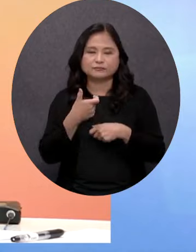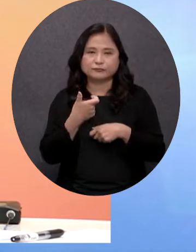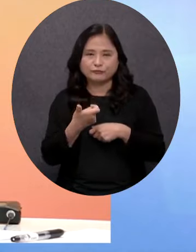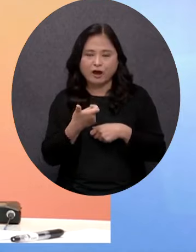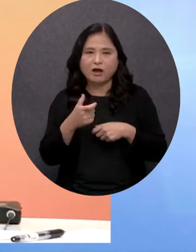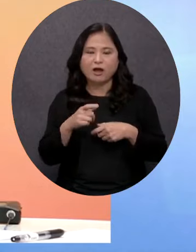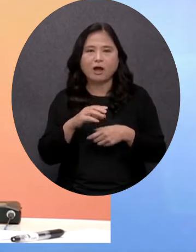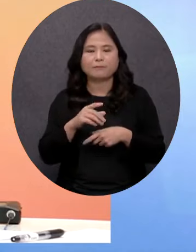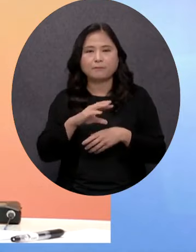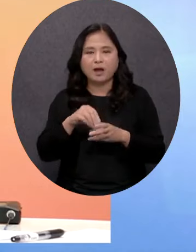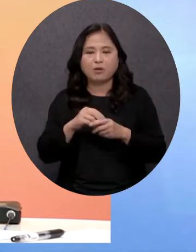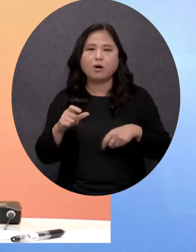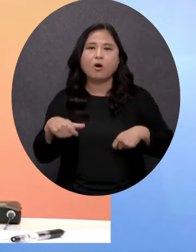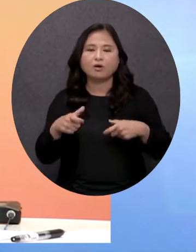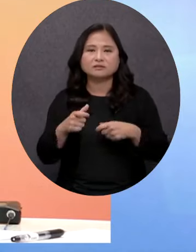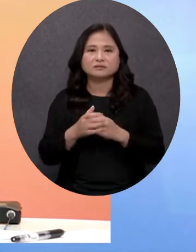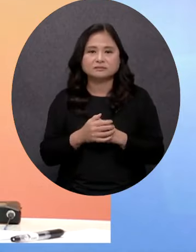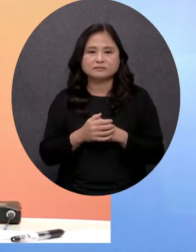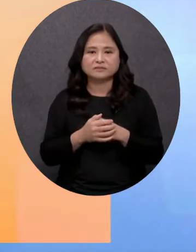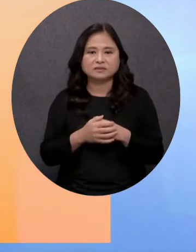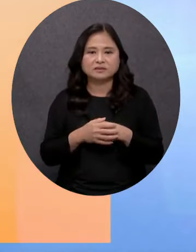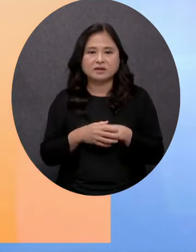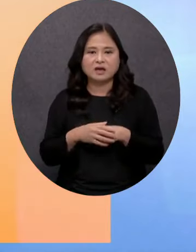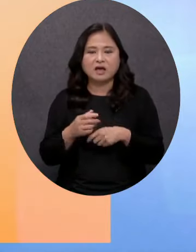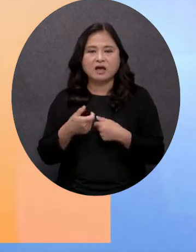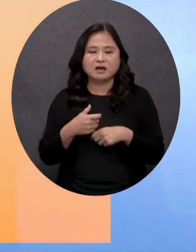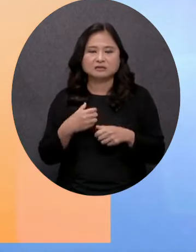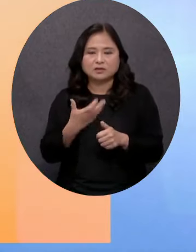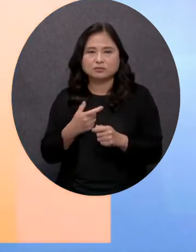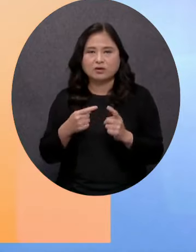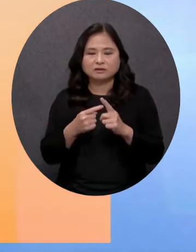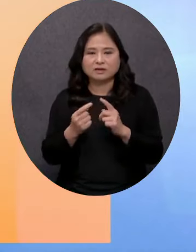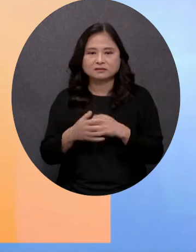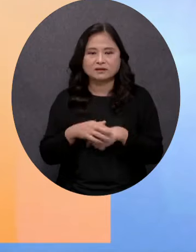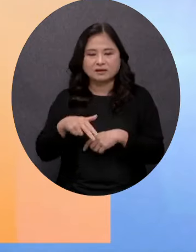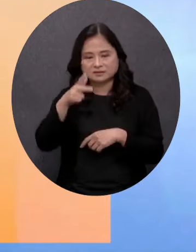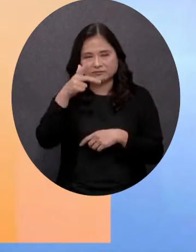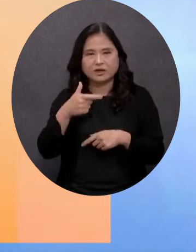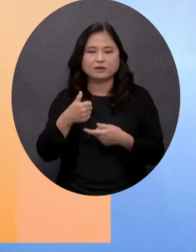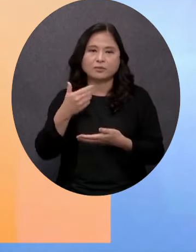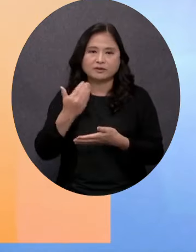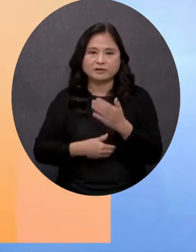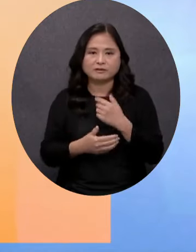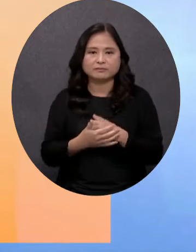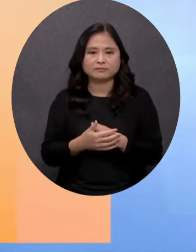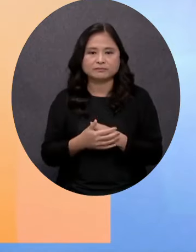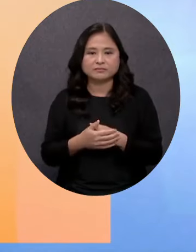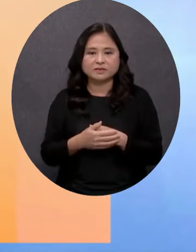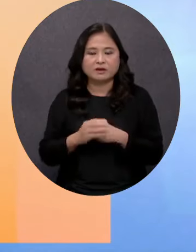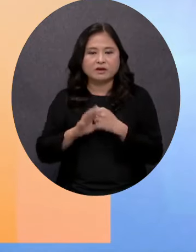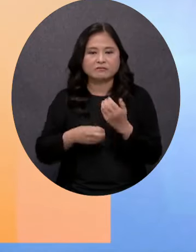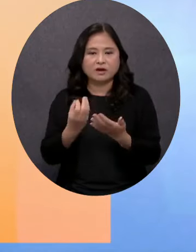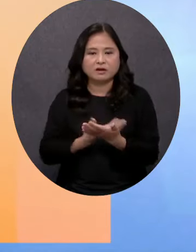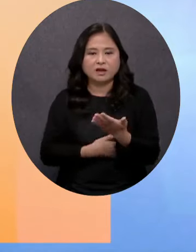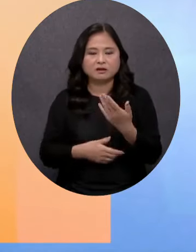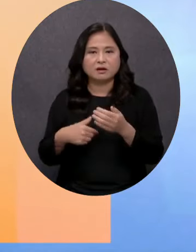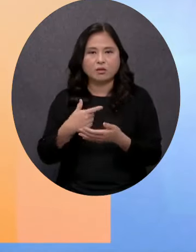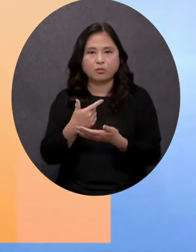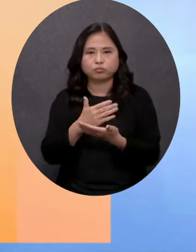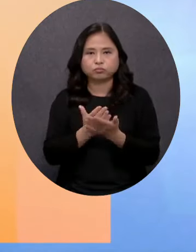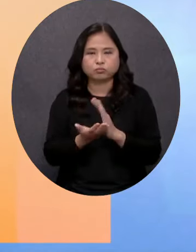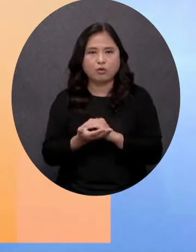哋嘅收費咧就係會收受託人行政費嗰度要直接減啦。 但係其實咧法例咧亦都多重嘅